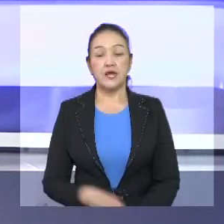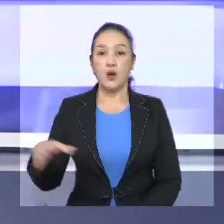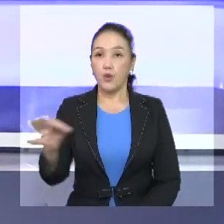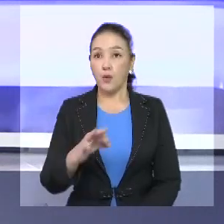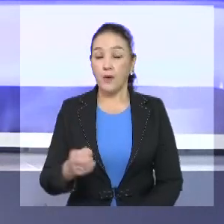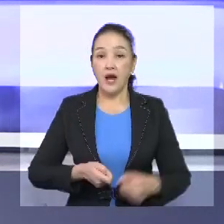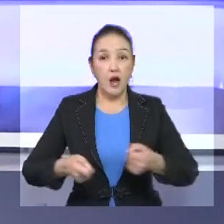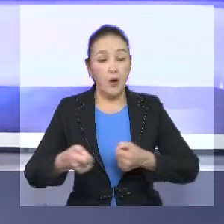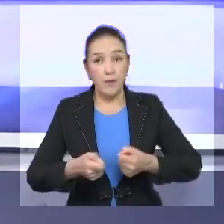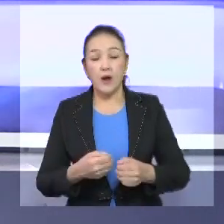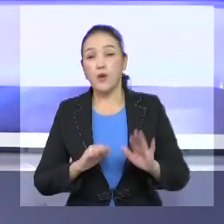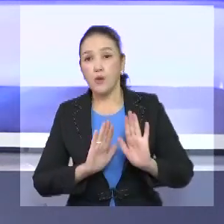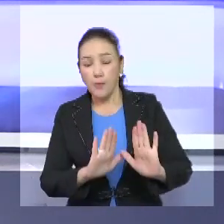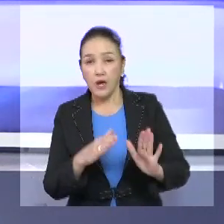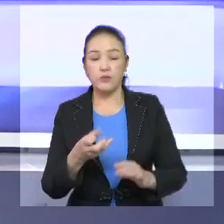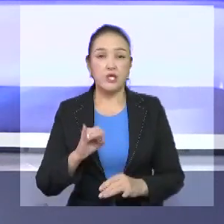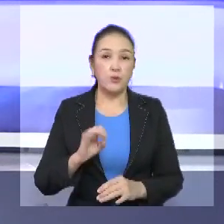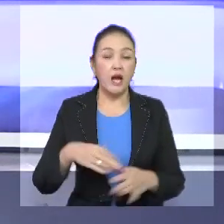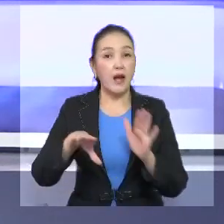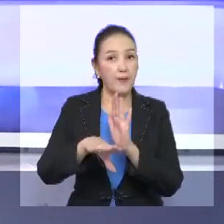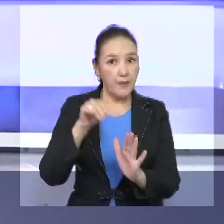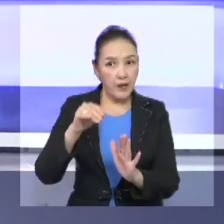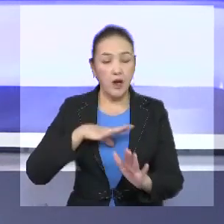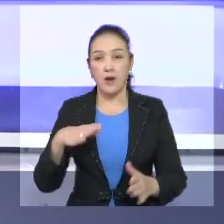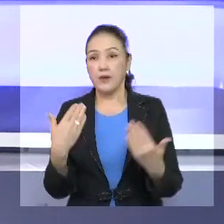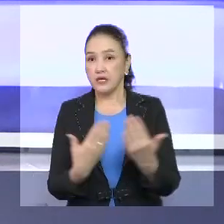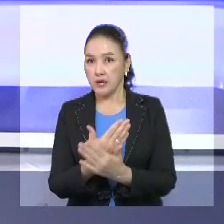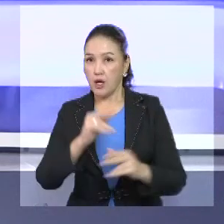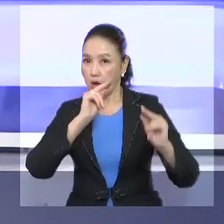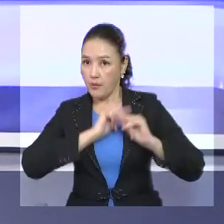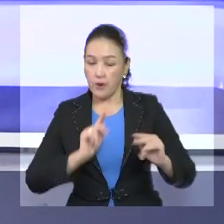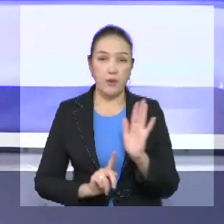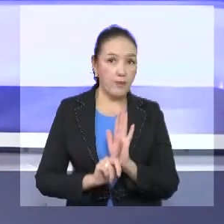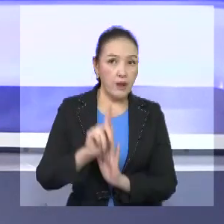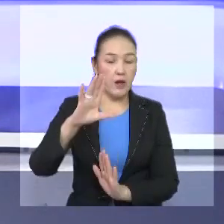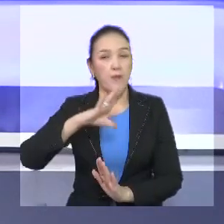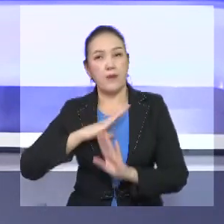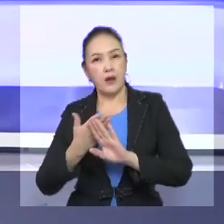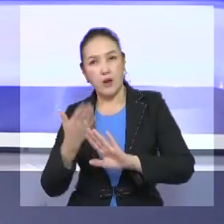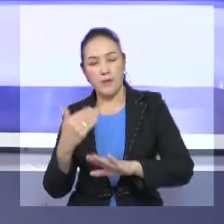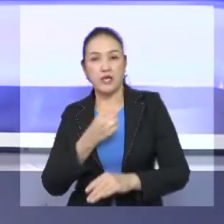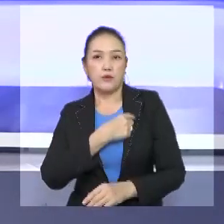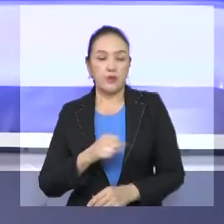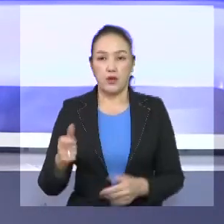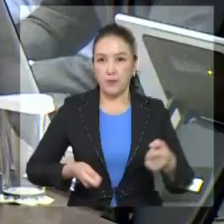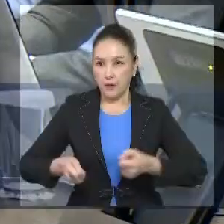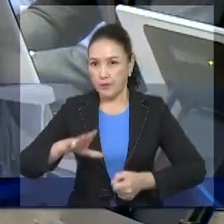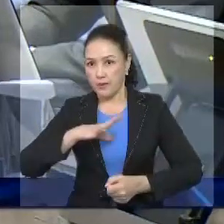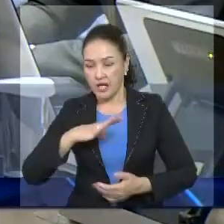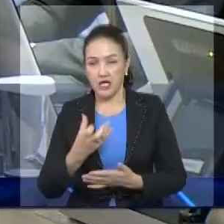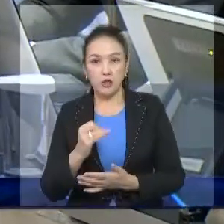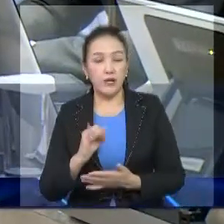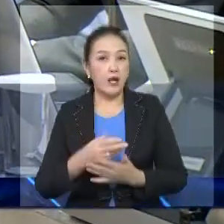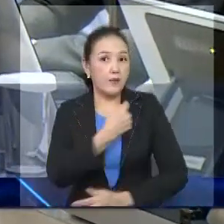Облыс әкімінің орынбасары болып Ғалымжан Елеуов тағайындалды. Ол жаңа қызметке кіріспес бұрын мәжіліс депутаты болды. Айта кетейік, Ғалымжан